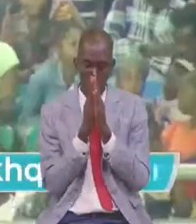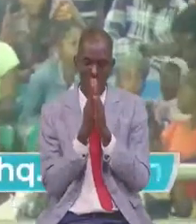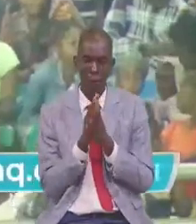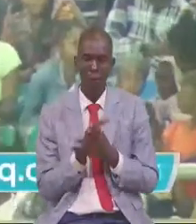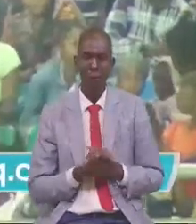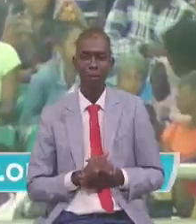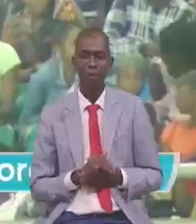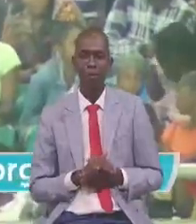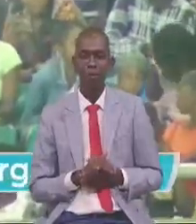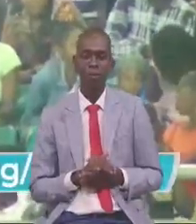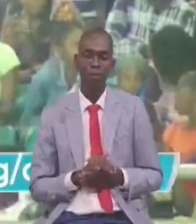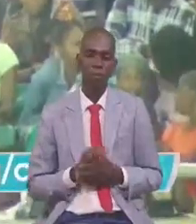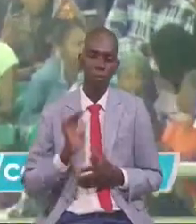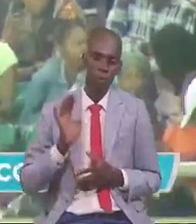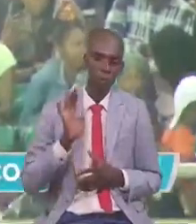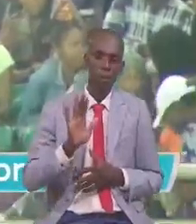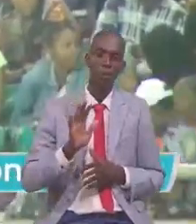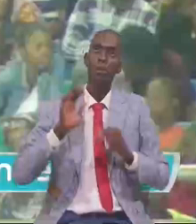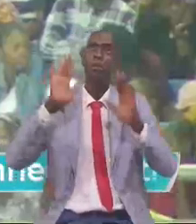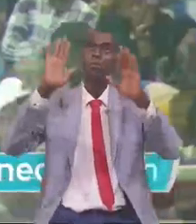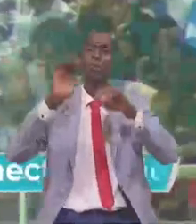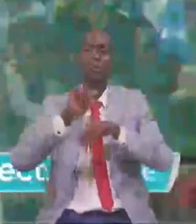Votre miracle vous attend.